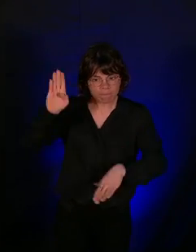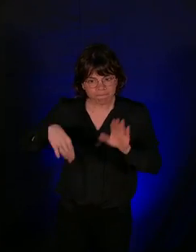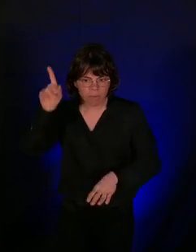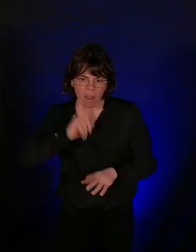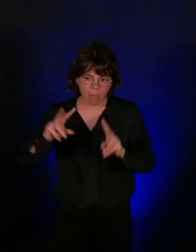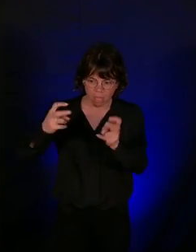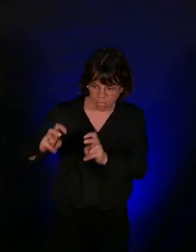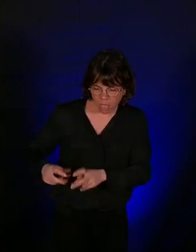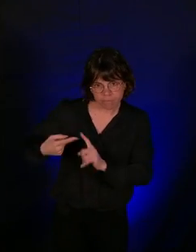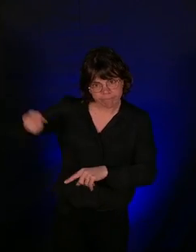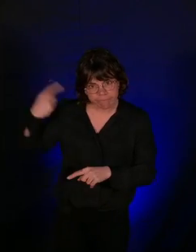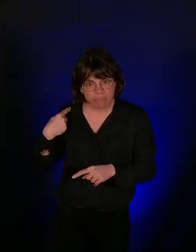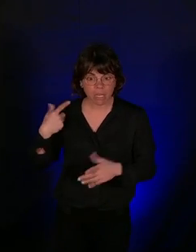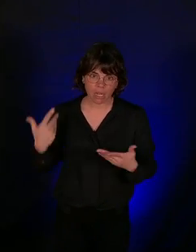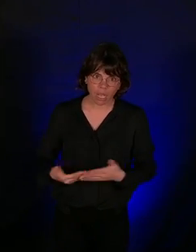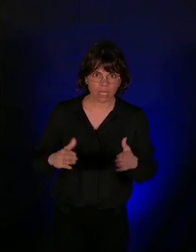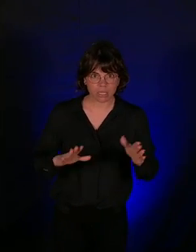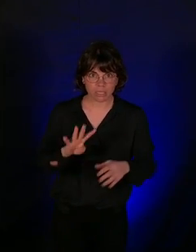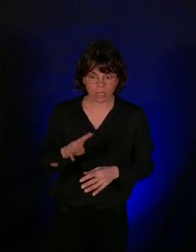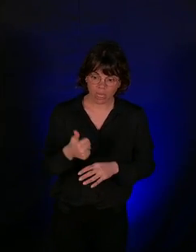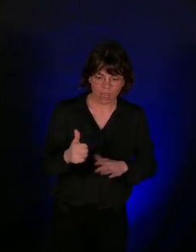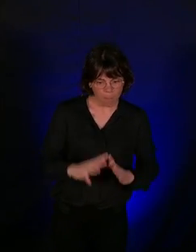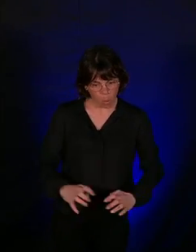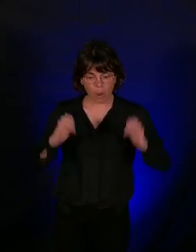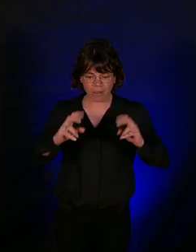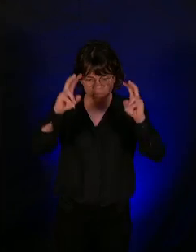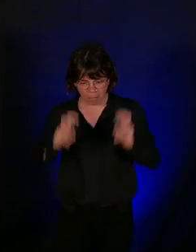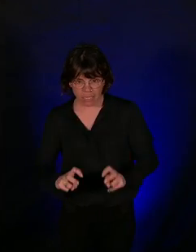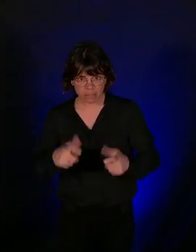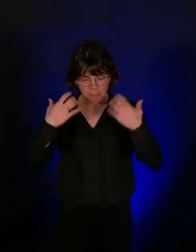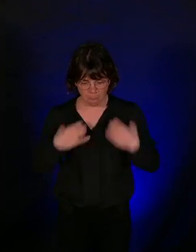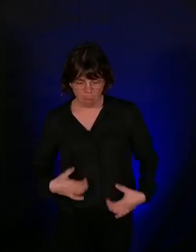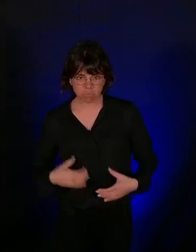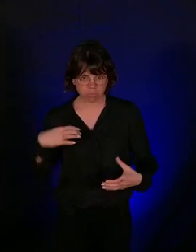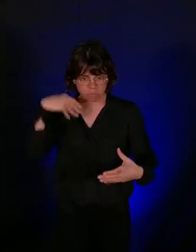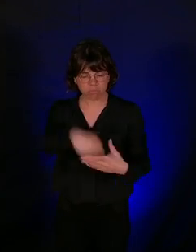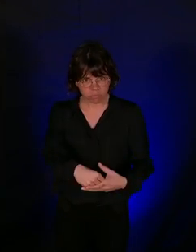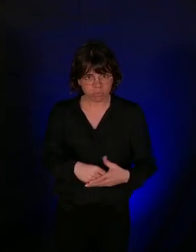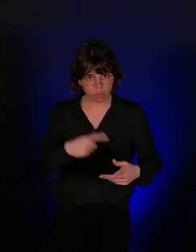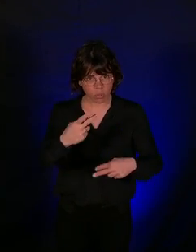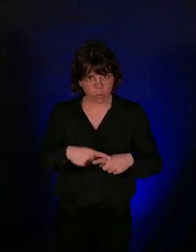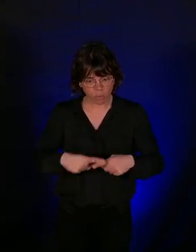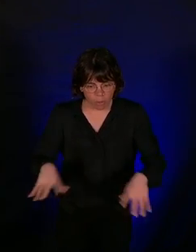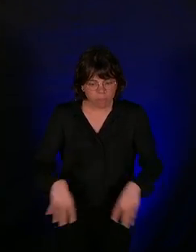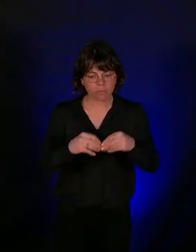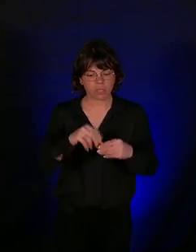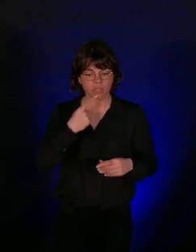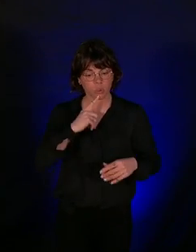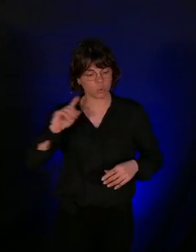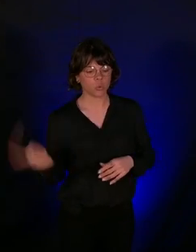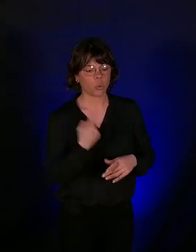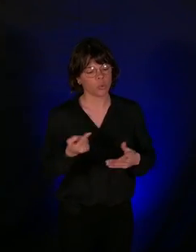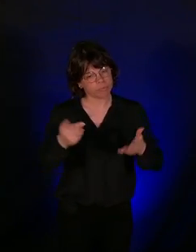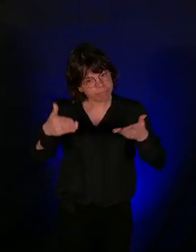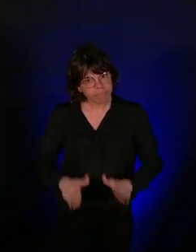avait conduit le 51e congrès à réduire le nombre de membres de la direction confédérale que nous avons collectivement rendu